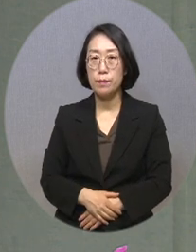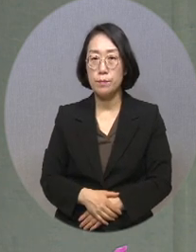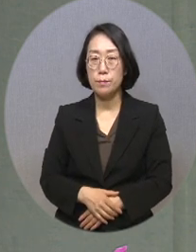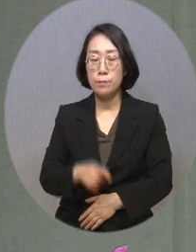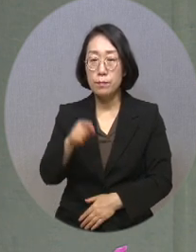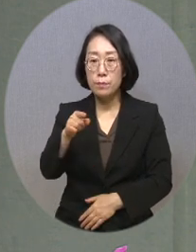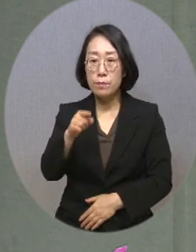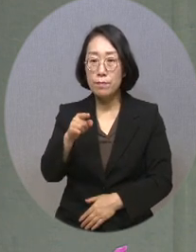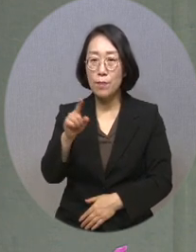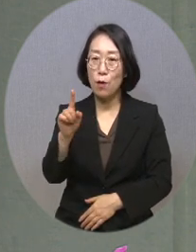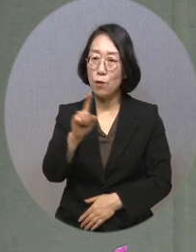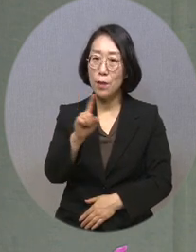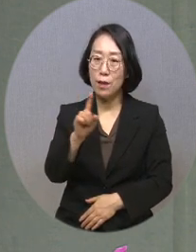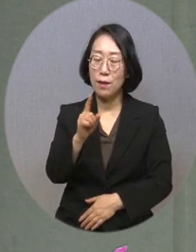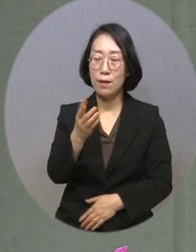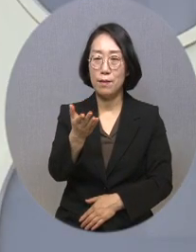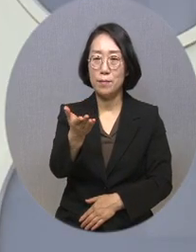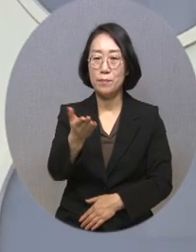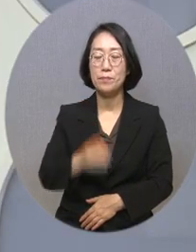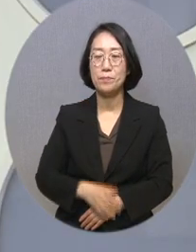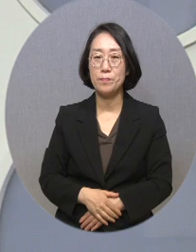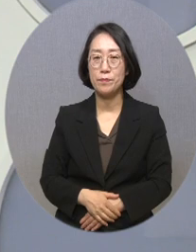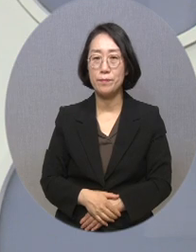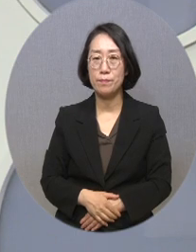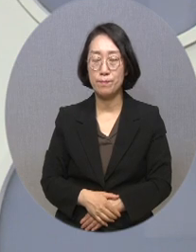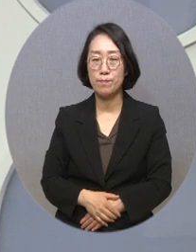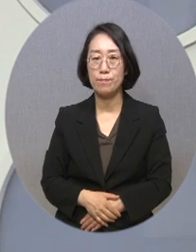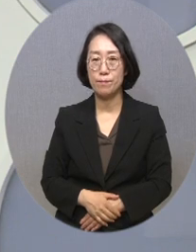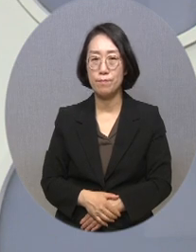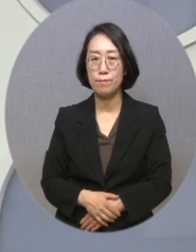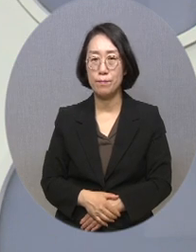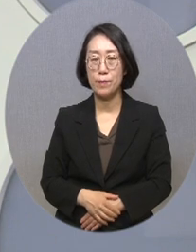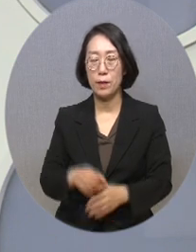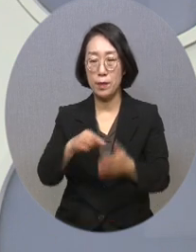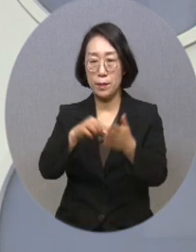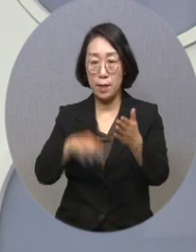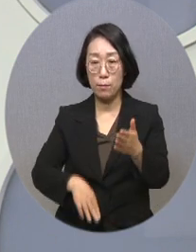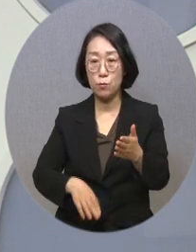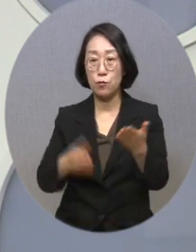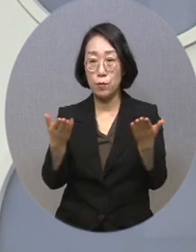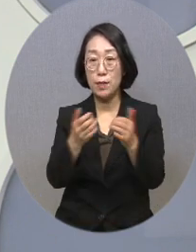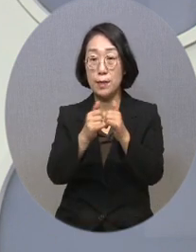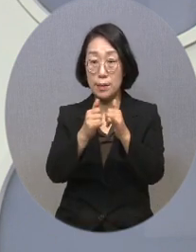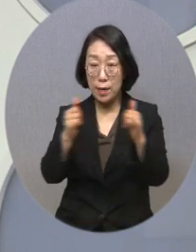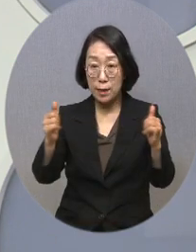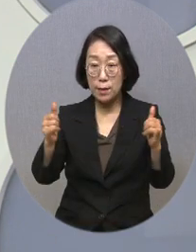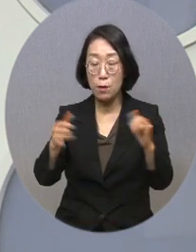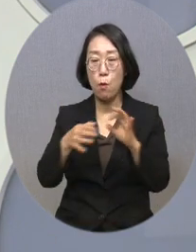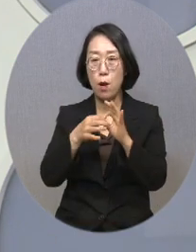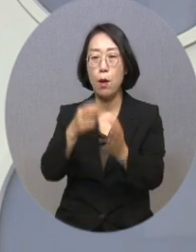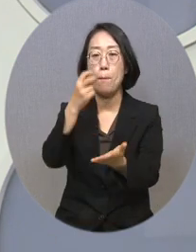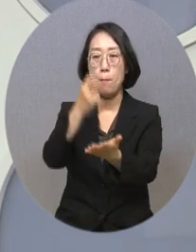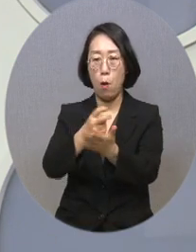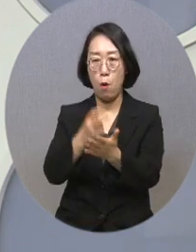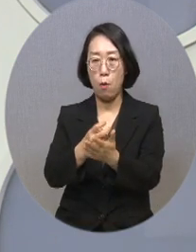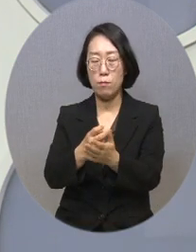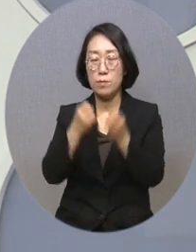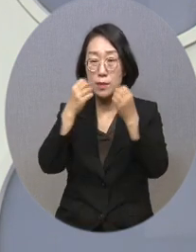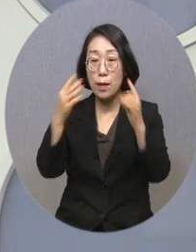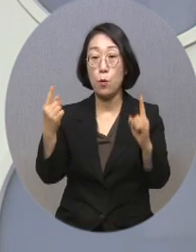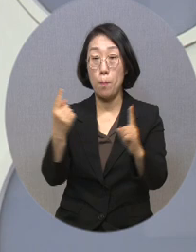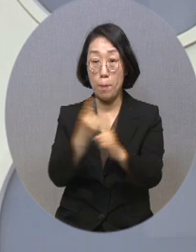그 부분은 어떤 것들인가요? 우리 이제 세무사 법이 이제 개정이 되면서